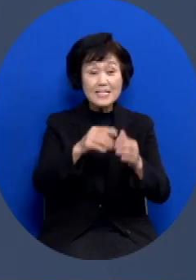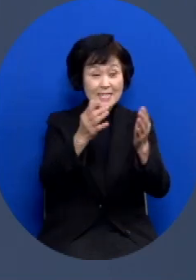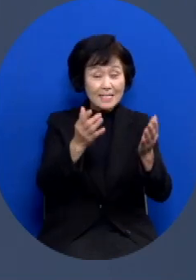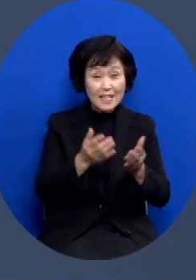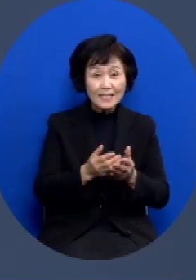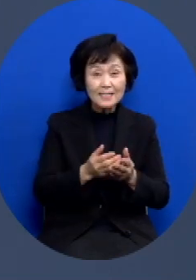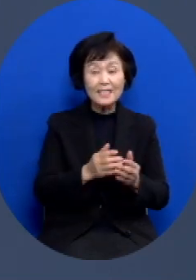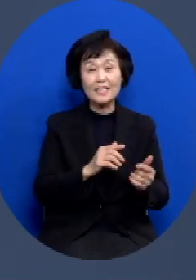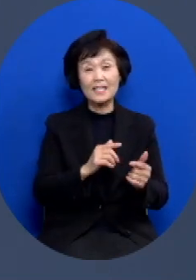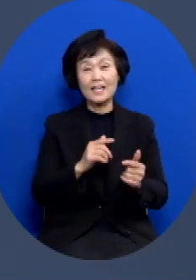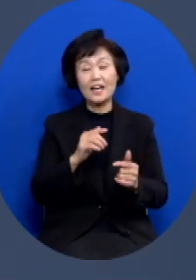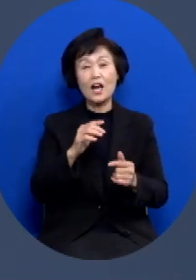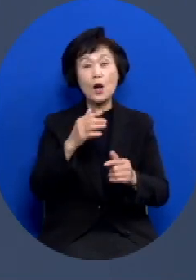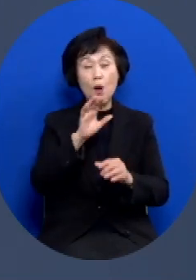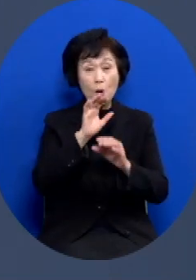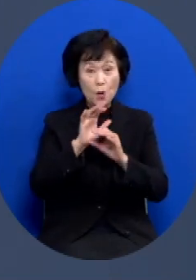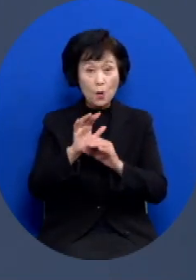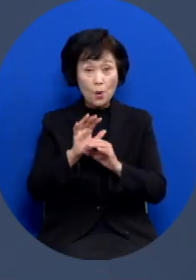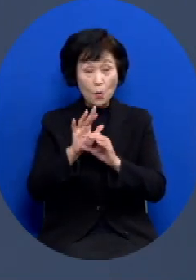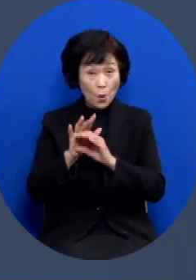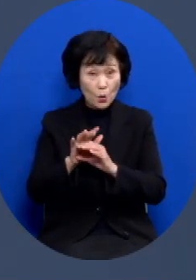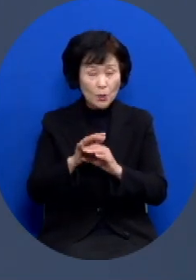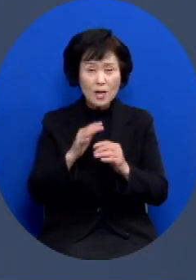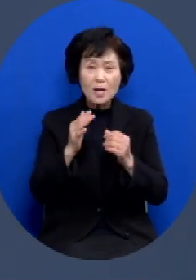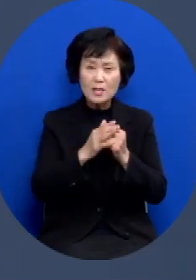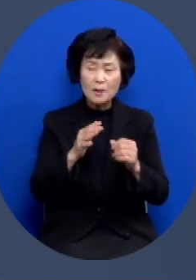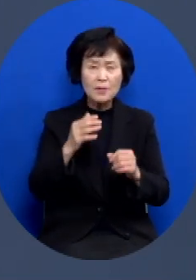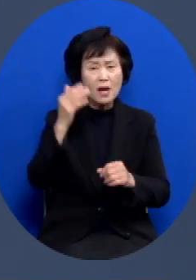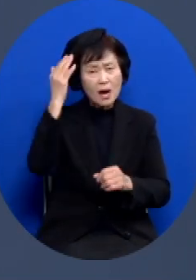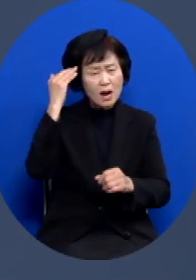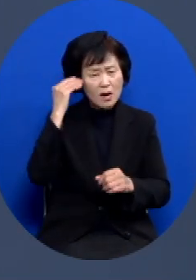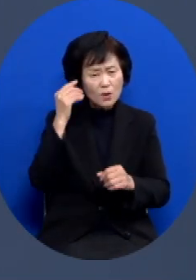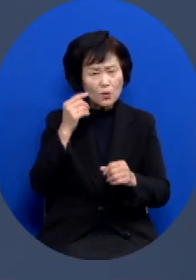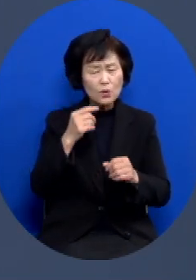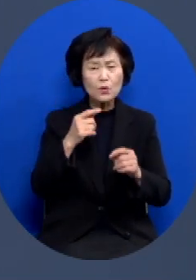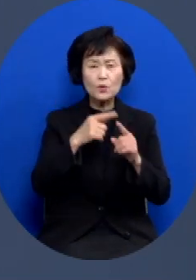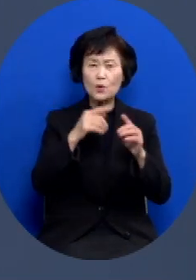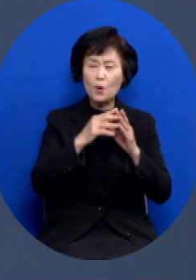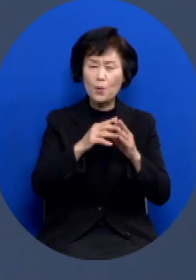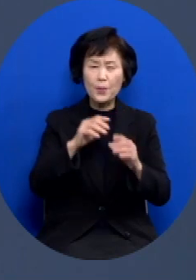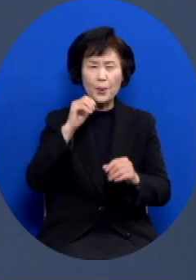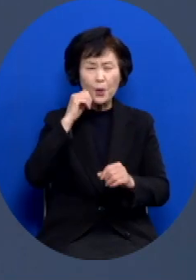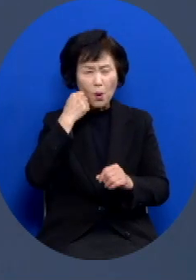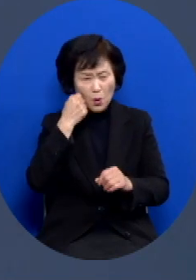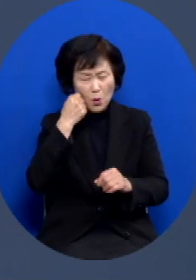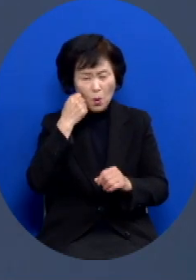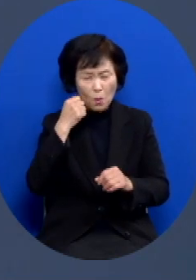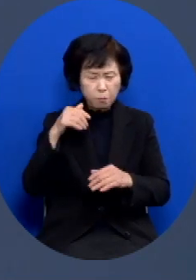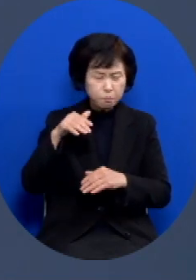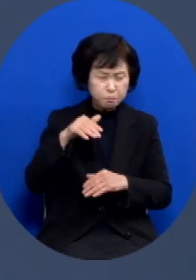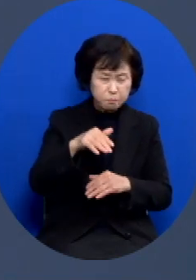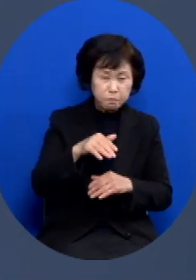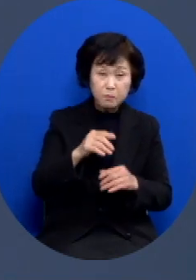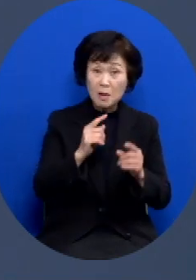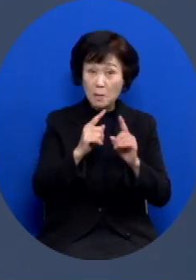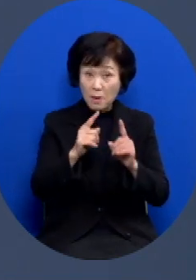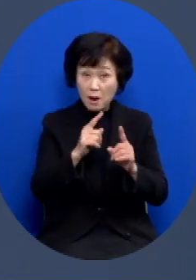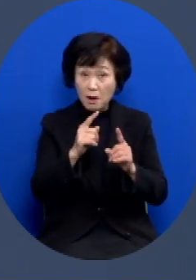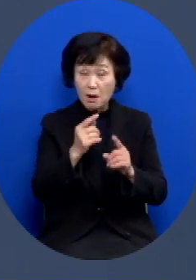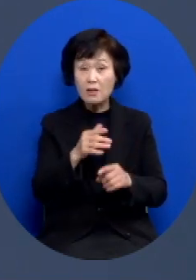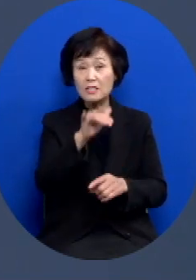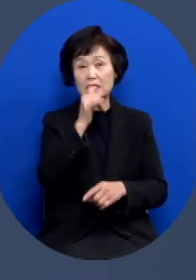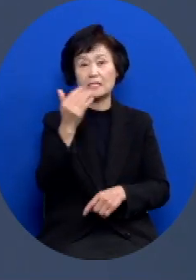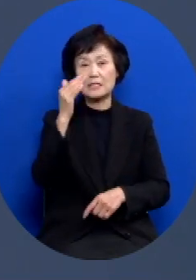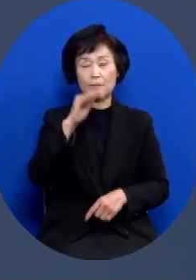무브먼트가 코로나로 인해 한국 교회 위기다 많이 어렵다 침체되었다라고 이야기를 하는데